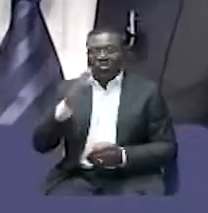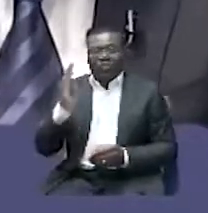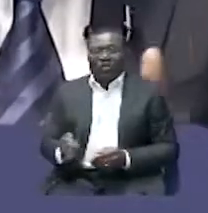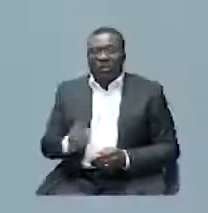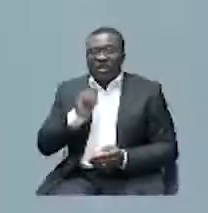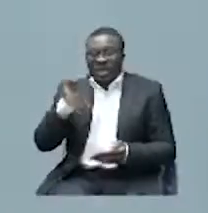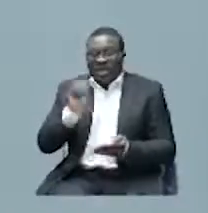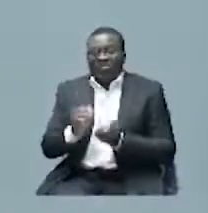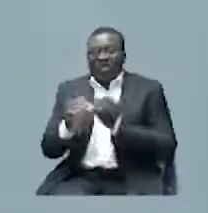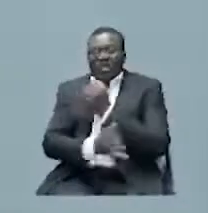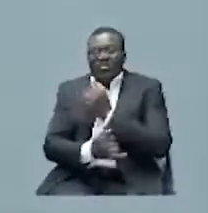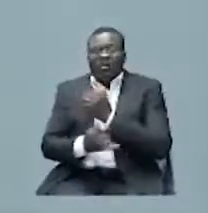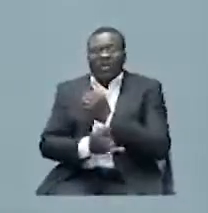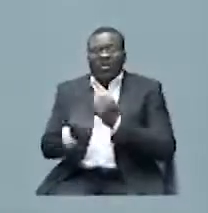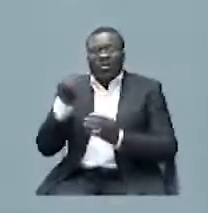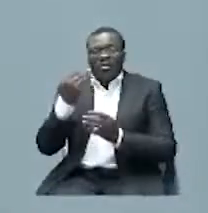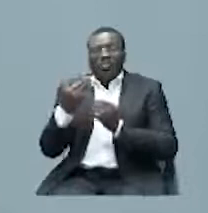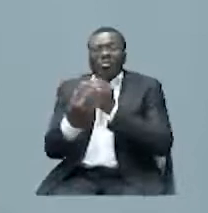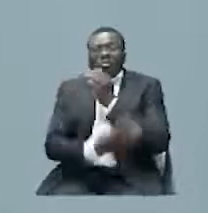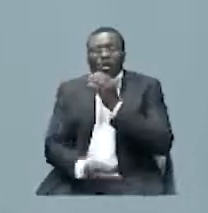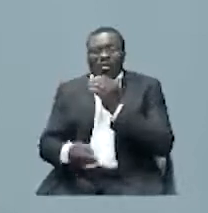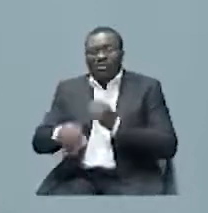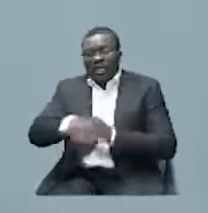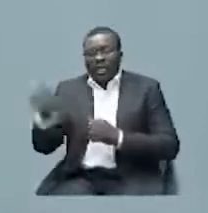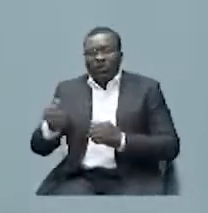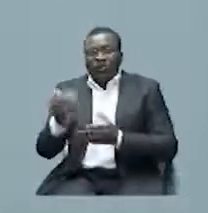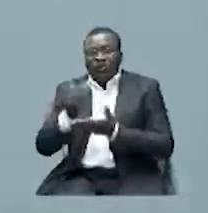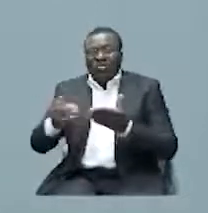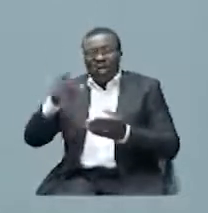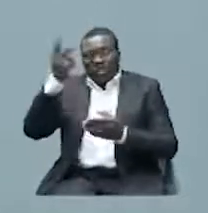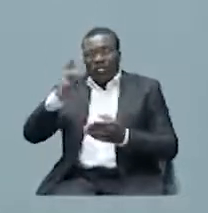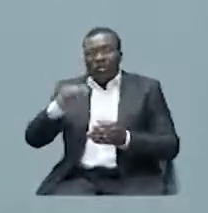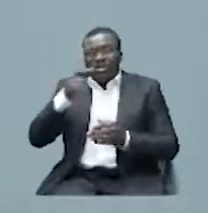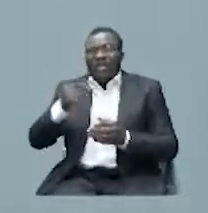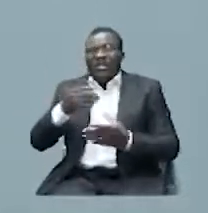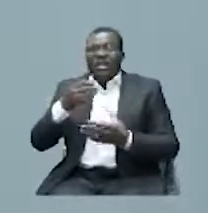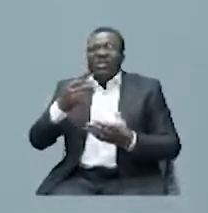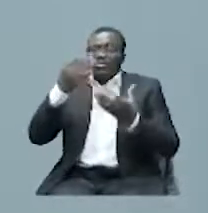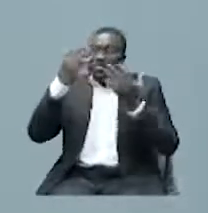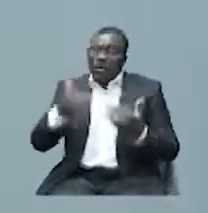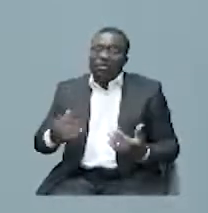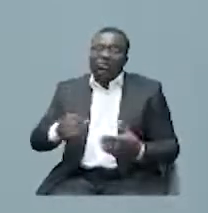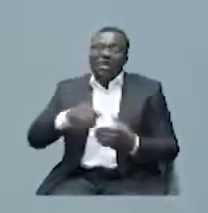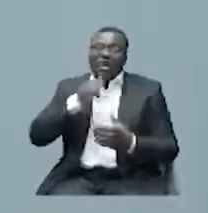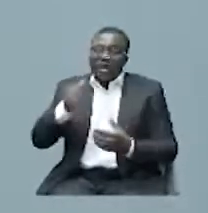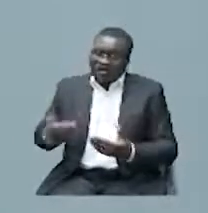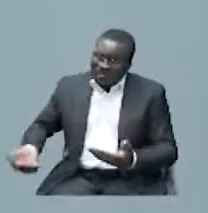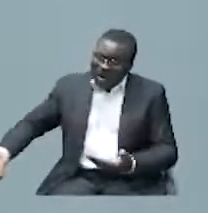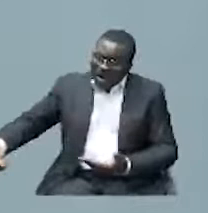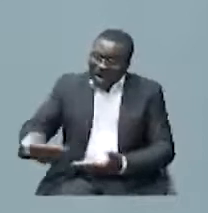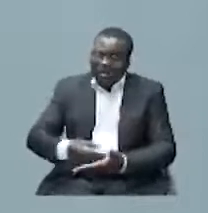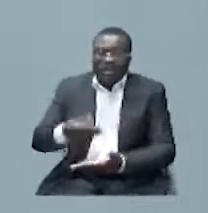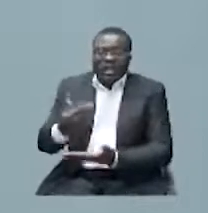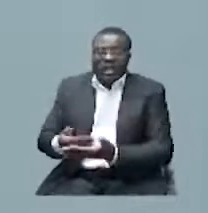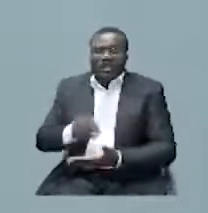un petit pays pauvre, les autres partis politiques qui malheureusement ne parviennent pas à collecter les cotisations de